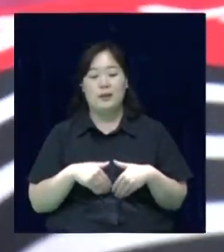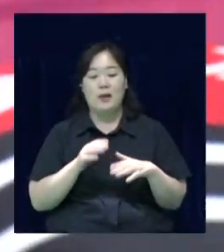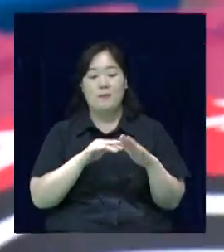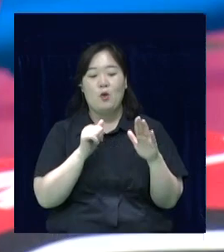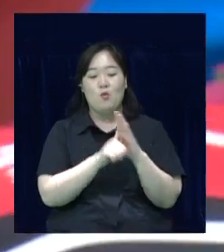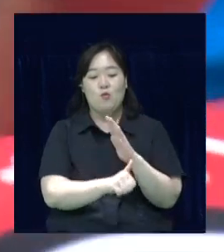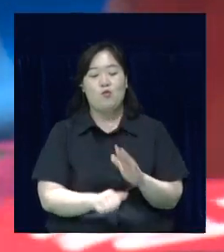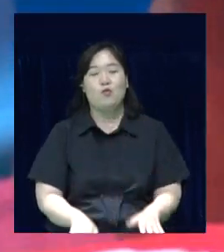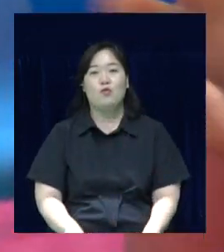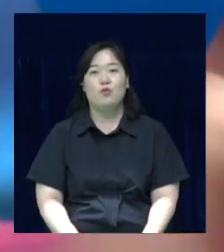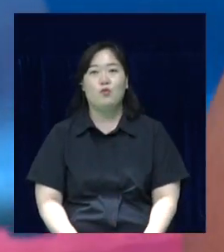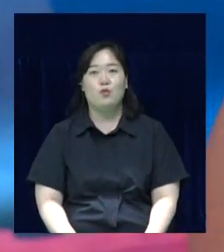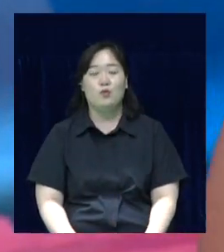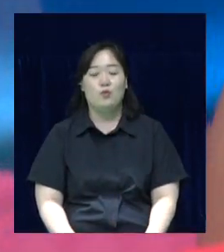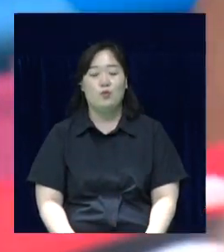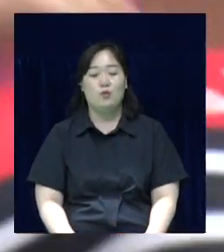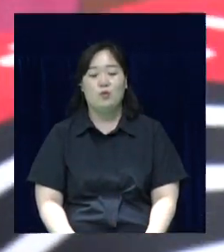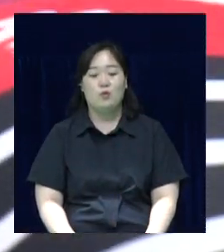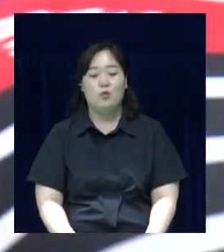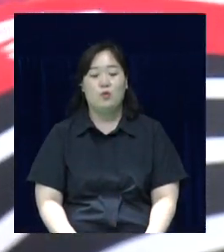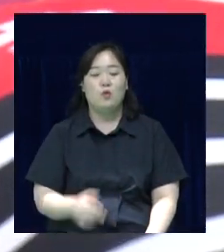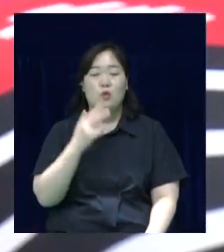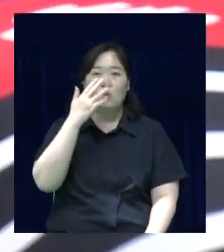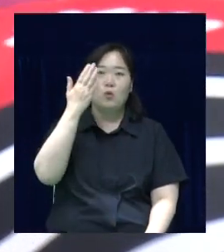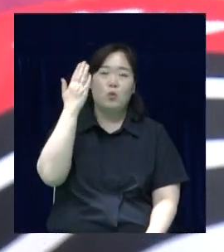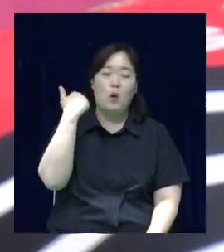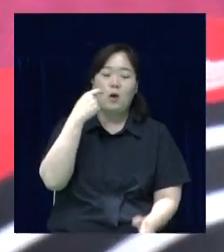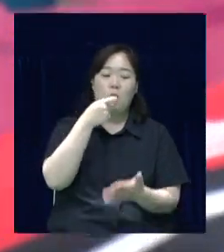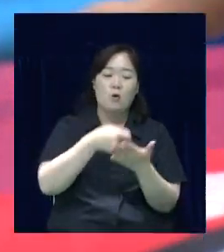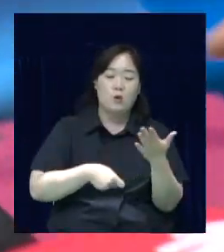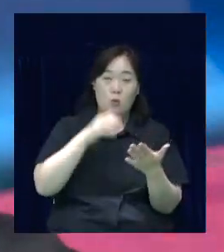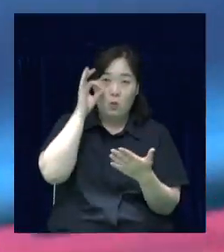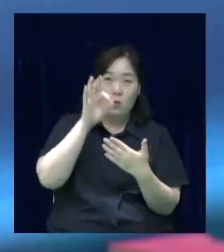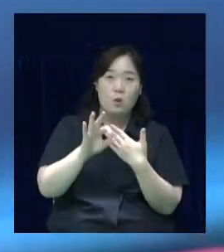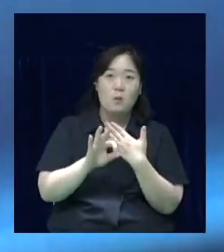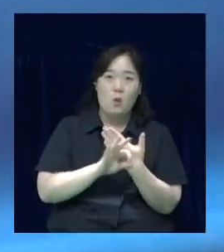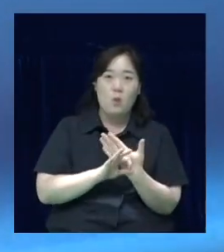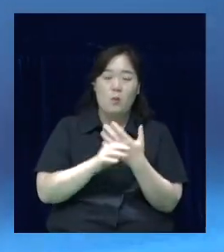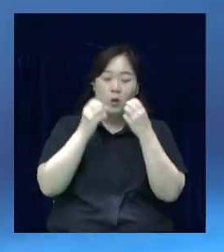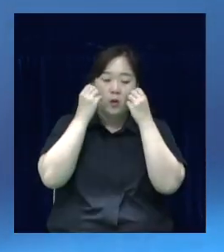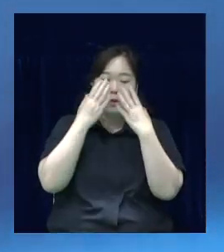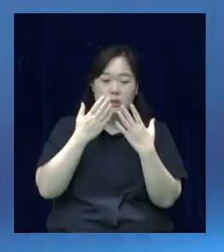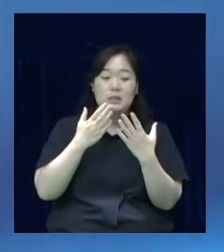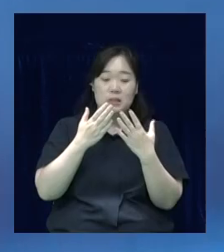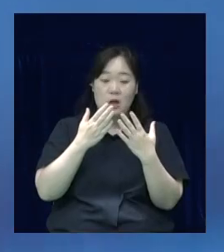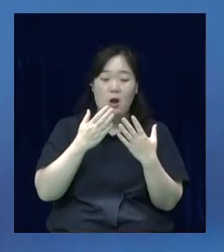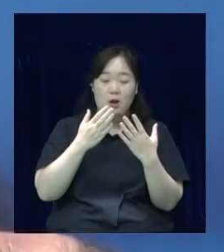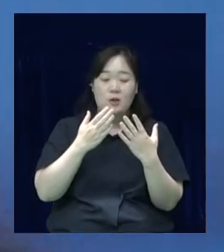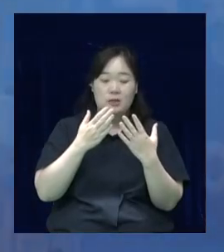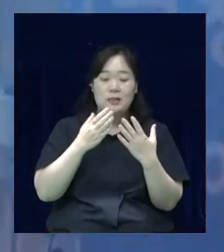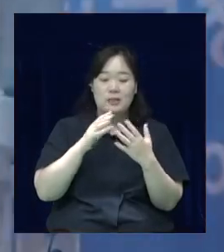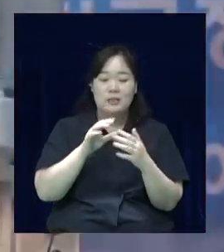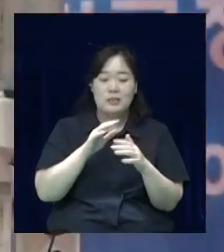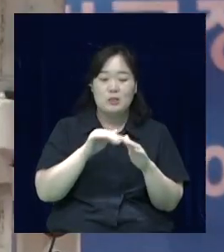75년생입니다. 예, 조은호 선수도 과거에 경기 기록이 없는 거 보면 신인 선수로 파악되어 있습니다. 아, 네. 예.